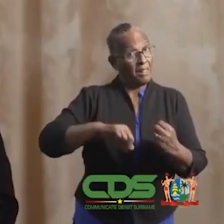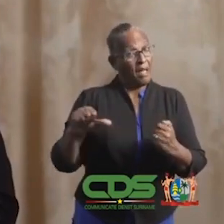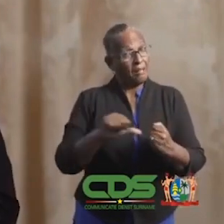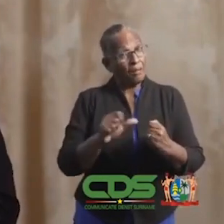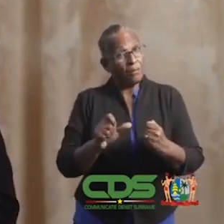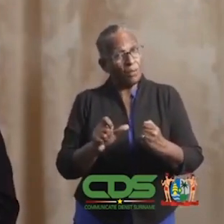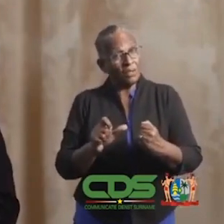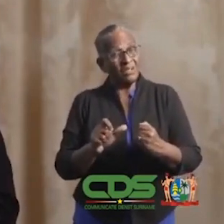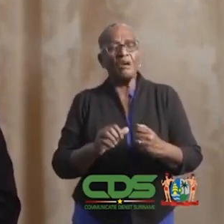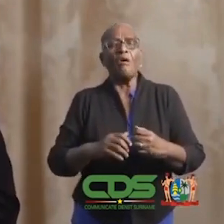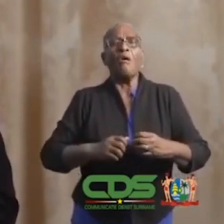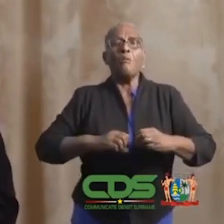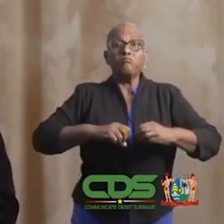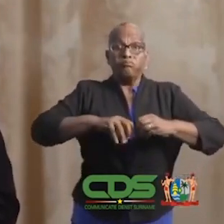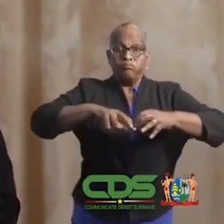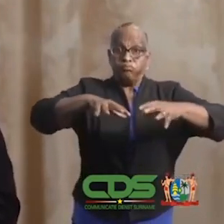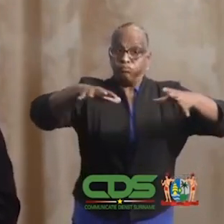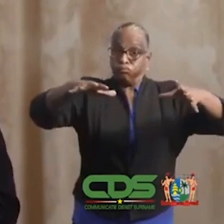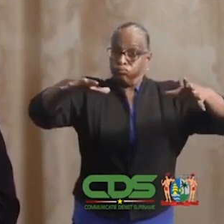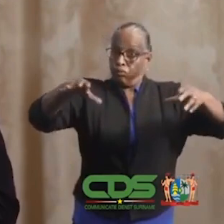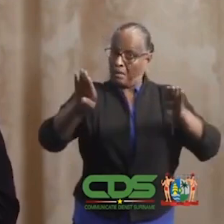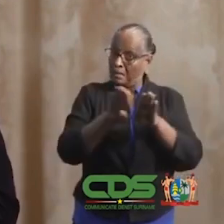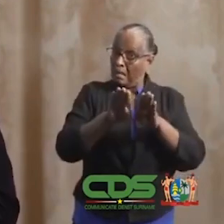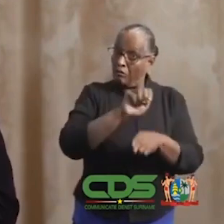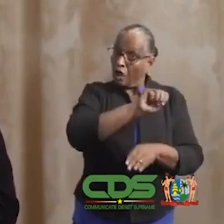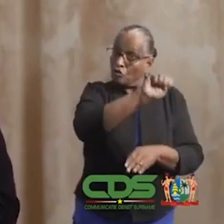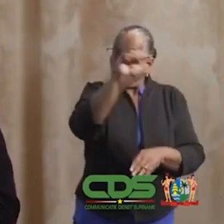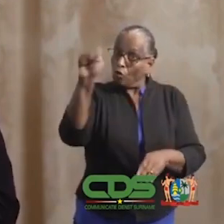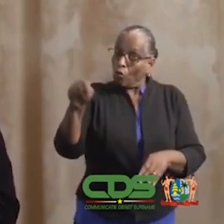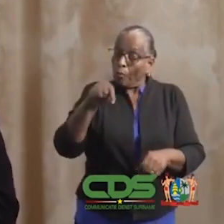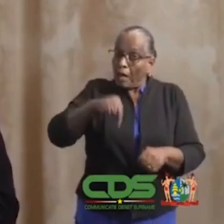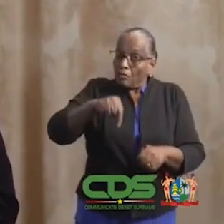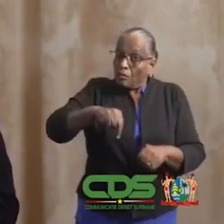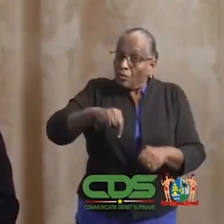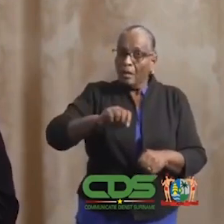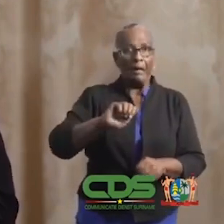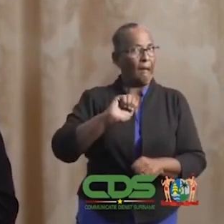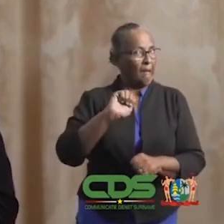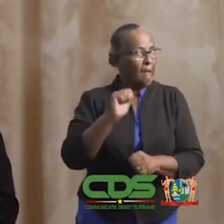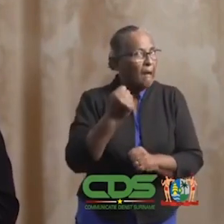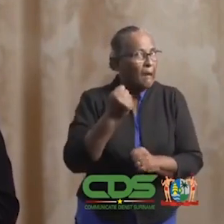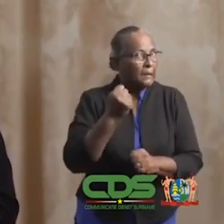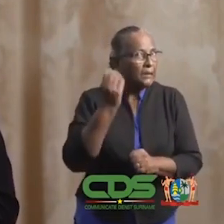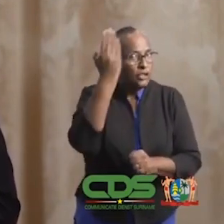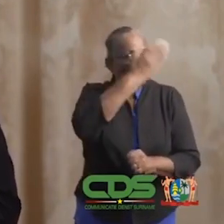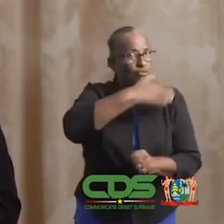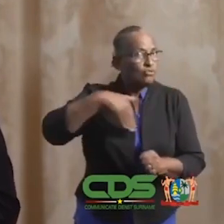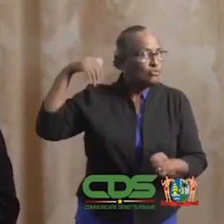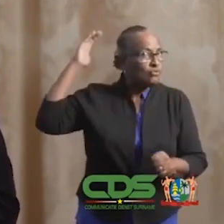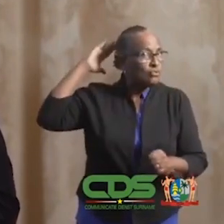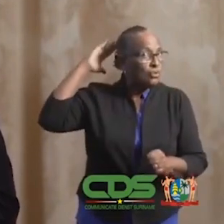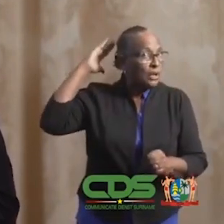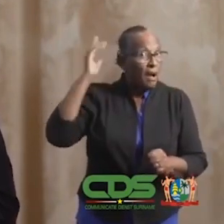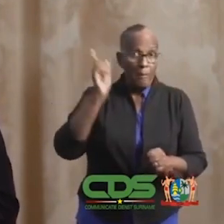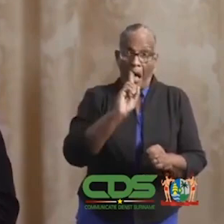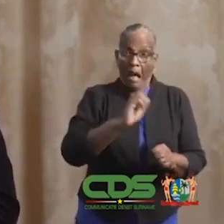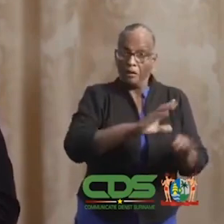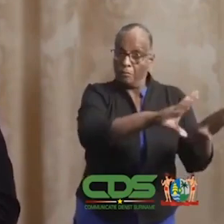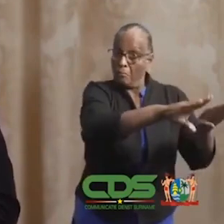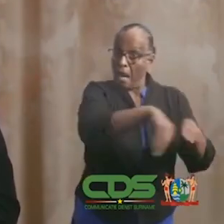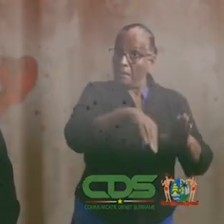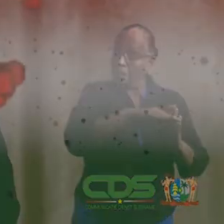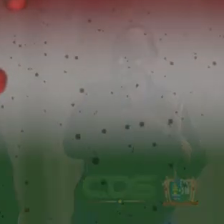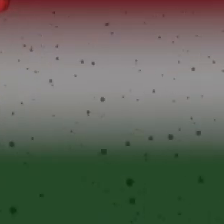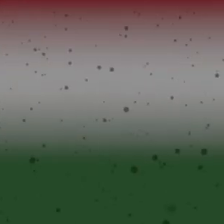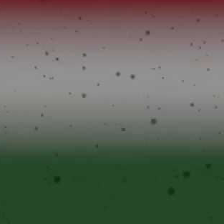woorden, een grote uitbraak zoals in Europa gaande is, kan Suriname overkomen als de bevolking de maatregelen niet meer